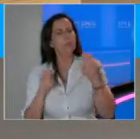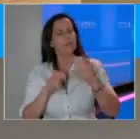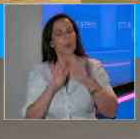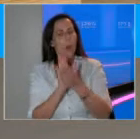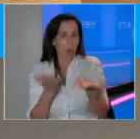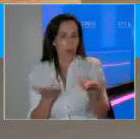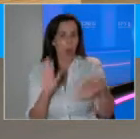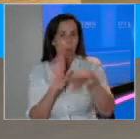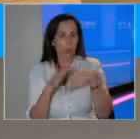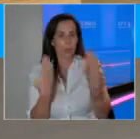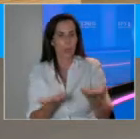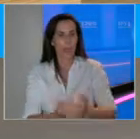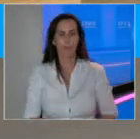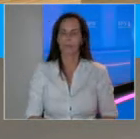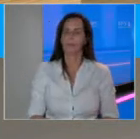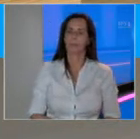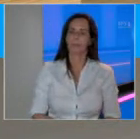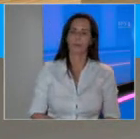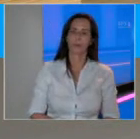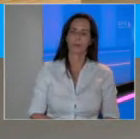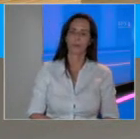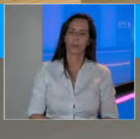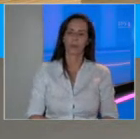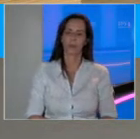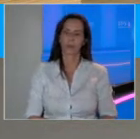כל מה שהחוק מתיר?